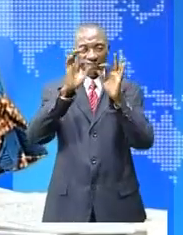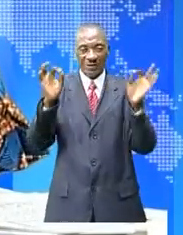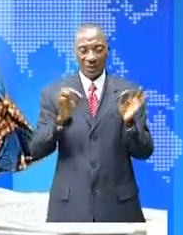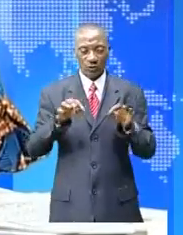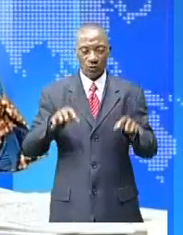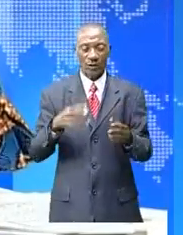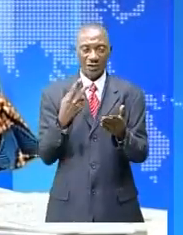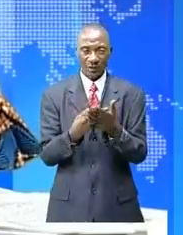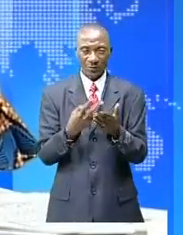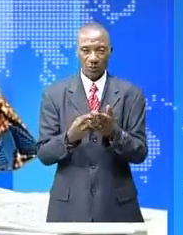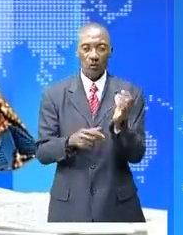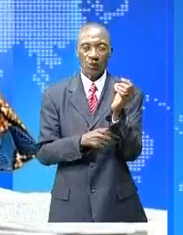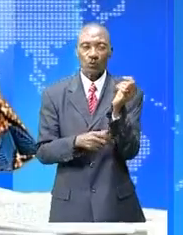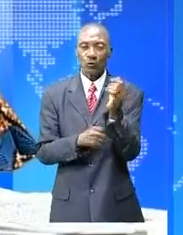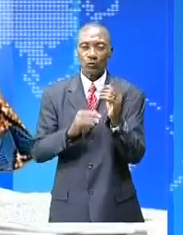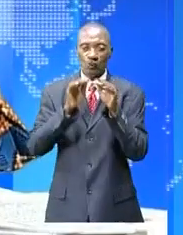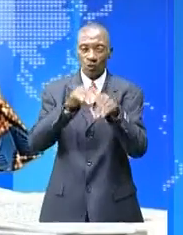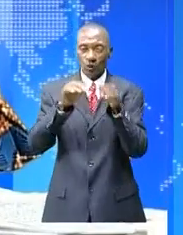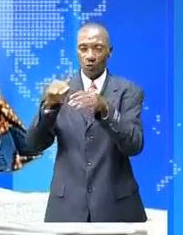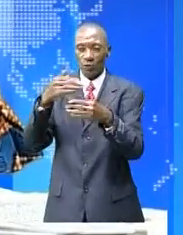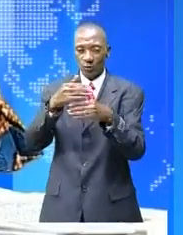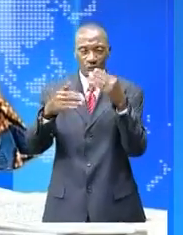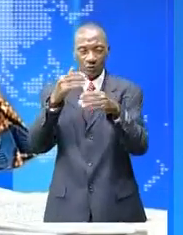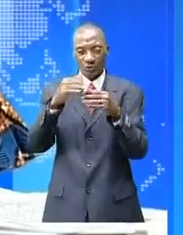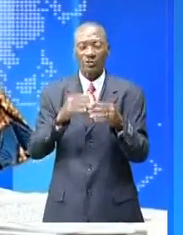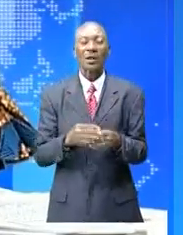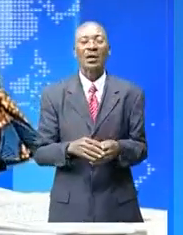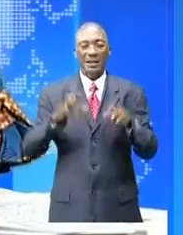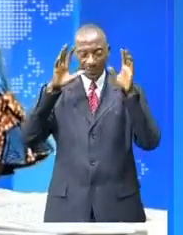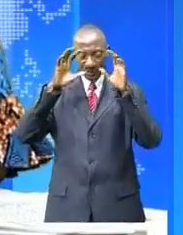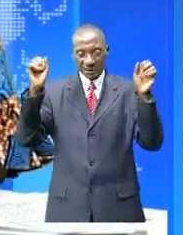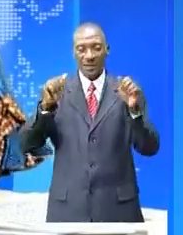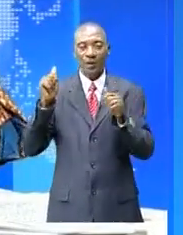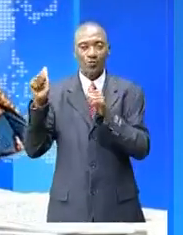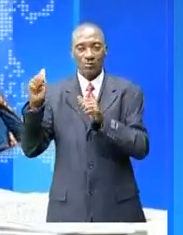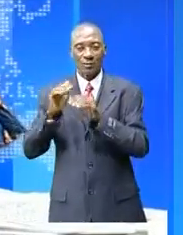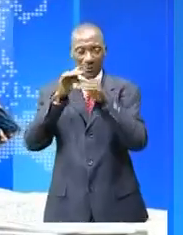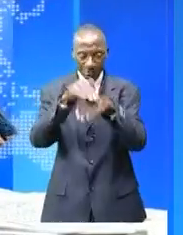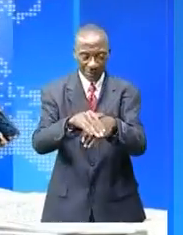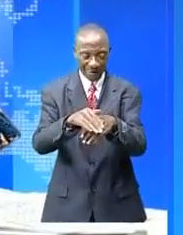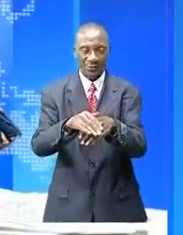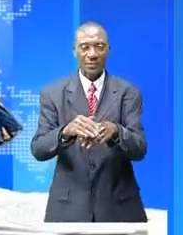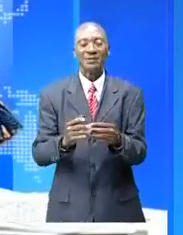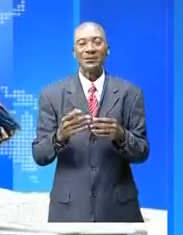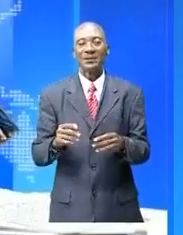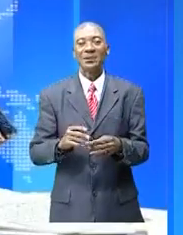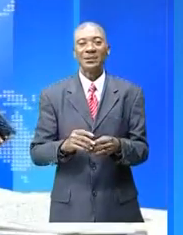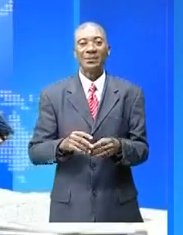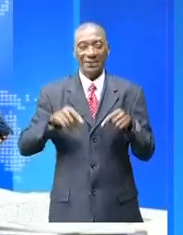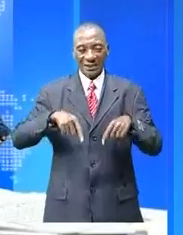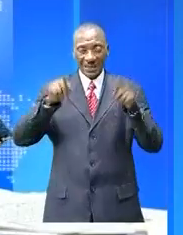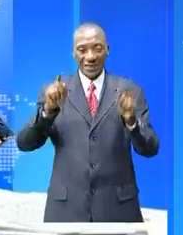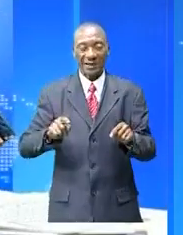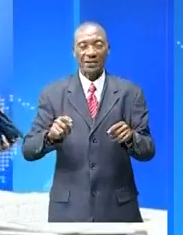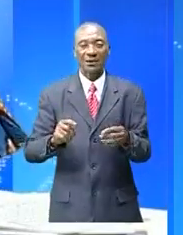a été rétabli dans ses limites par les chefs de l'État. Et puis, pas d'année blanche pour cette année. Les élèves